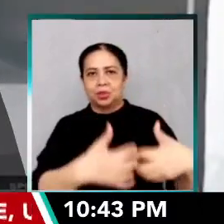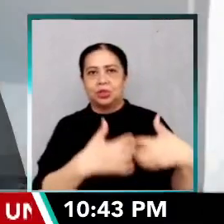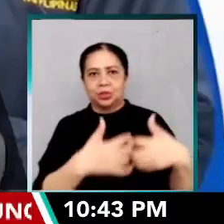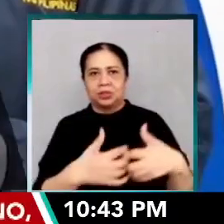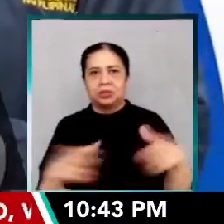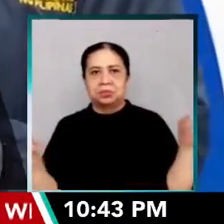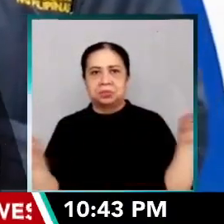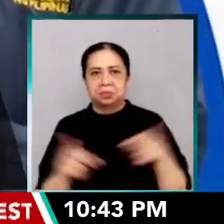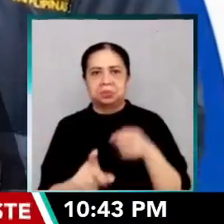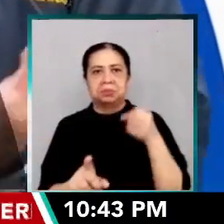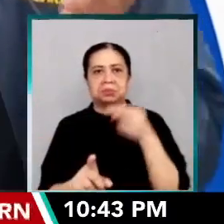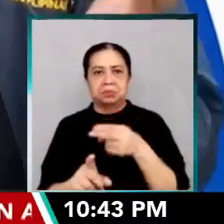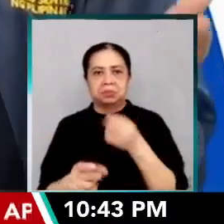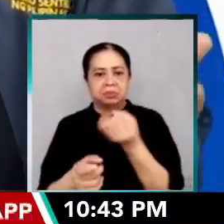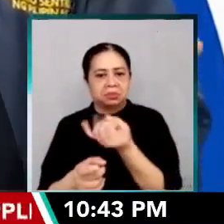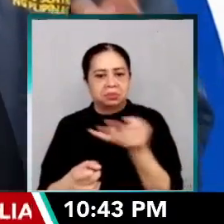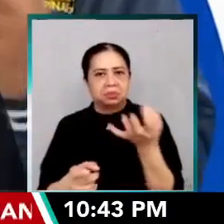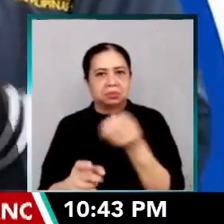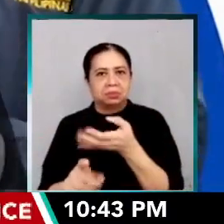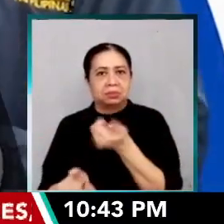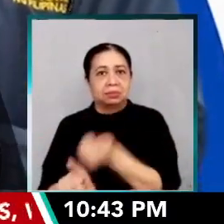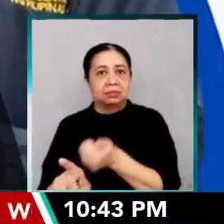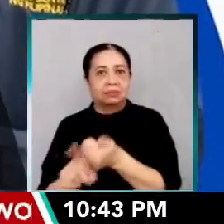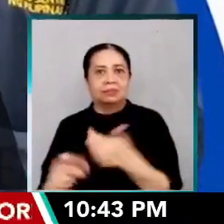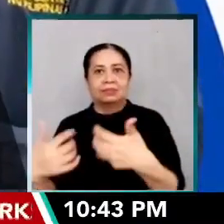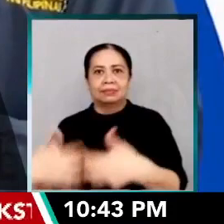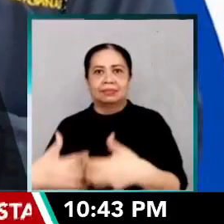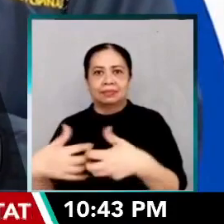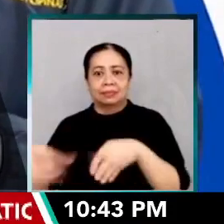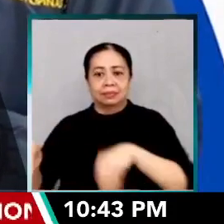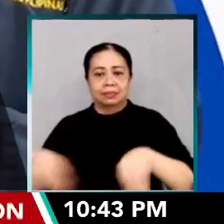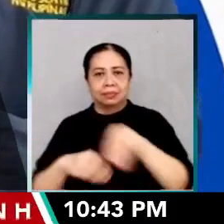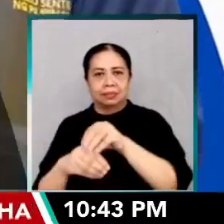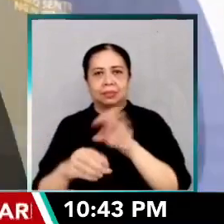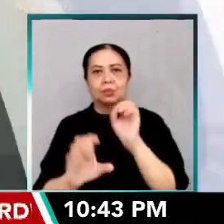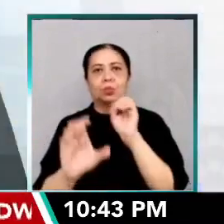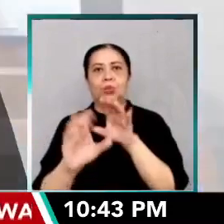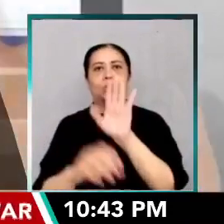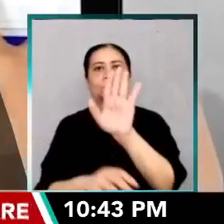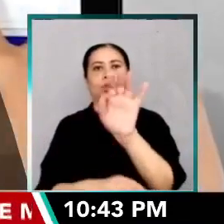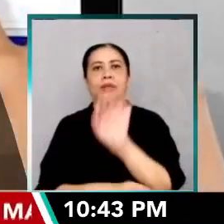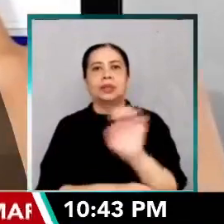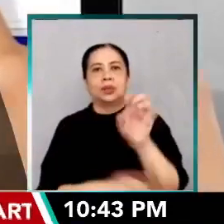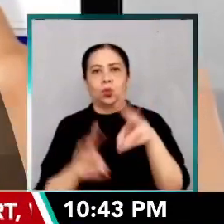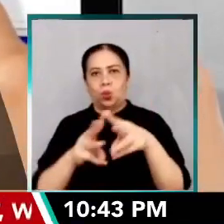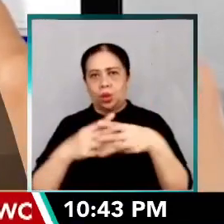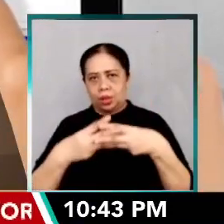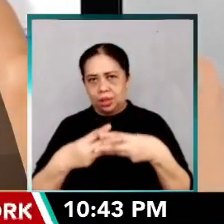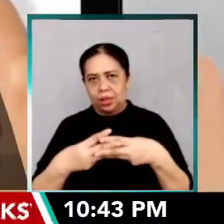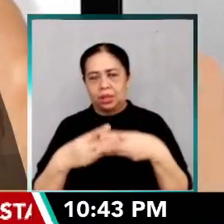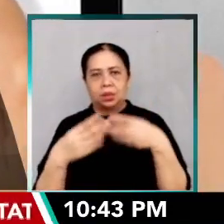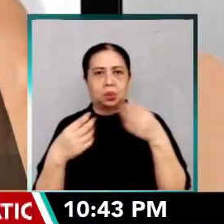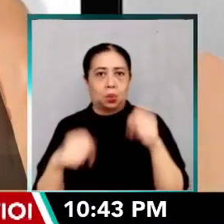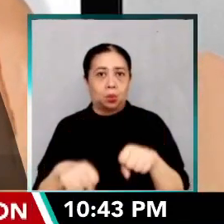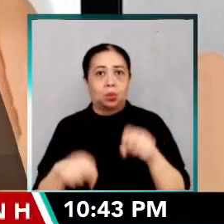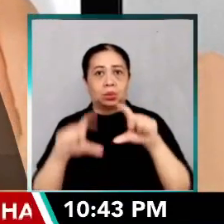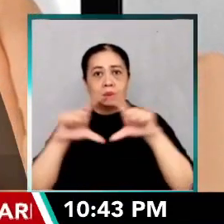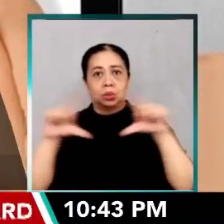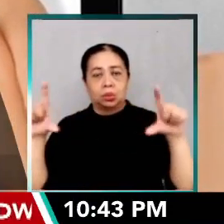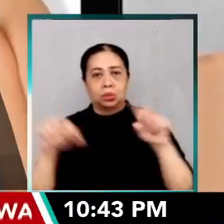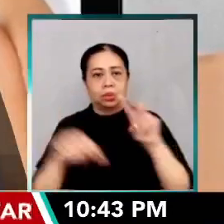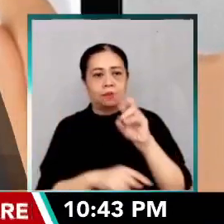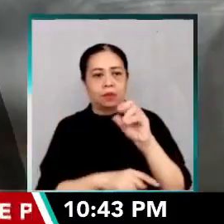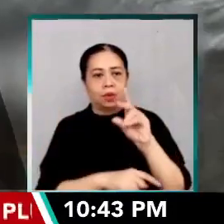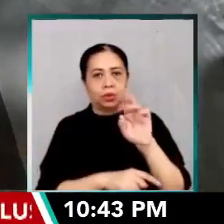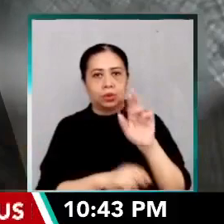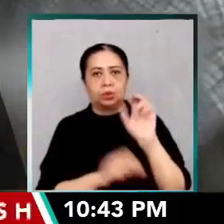itong bibilangin ng makina. Ang kapalit ay ikakarga sa inyong e-wallet o kayang gawing voucher na pwedeng ipambayad sa